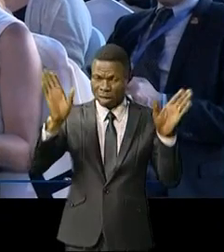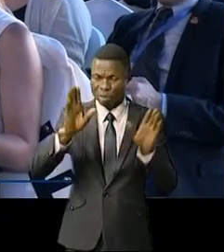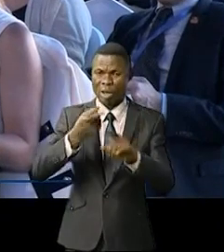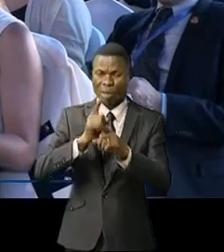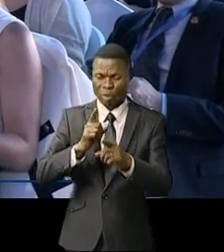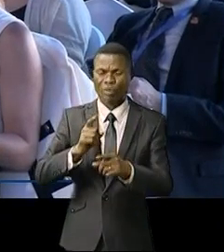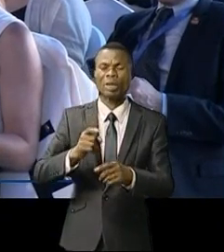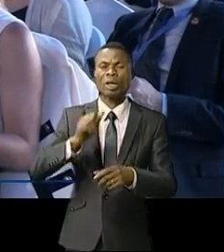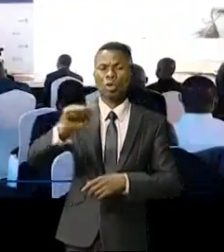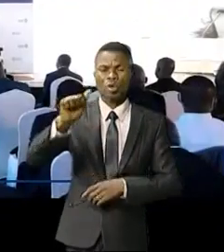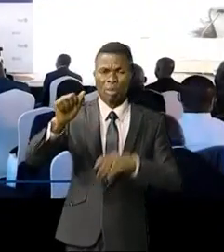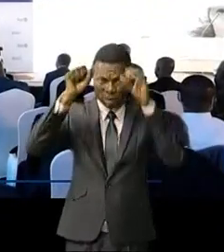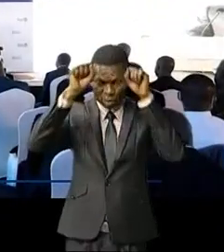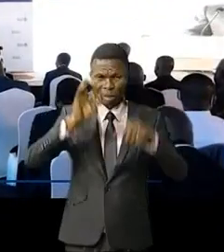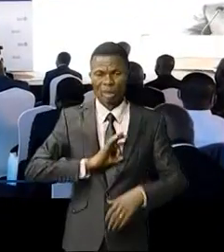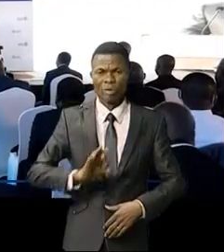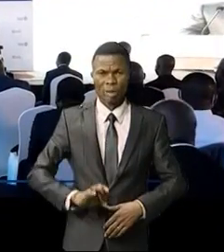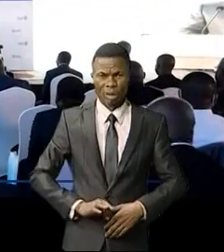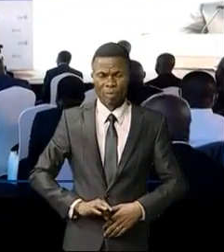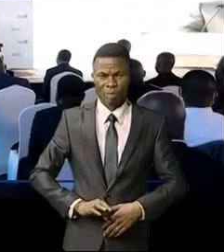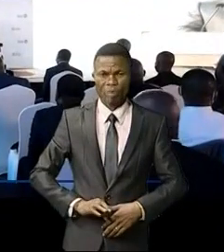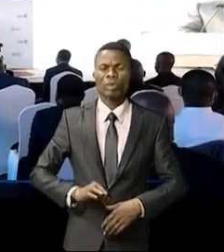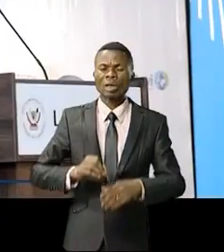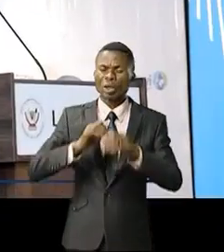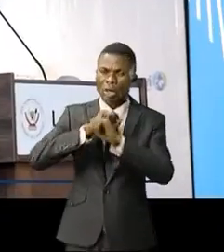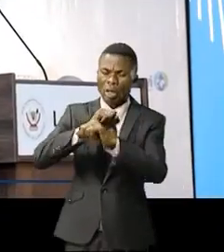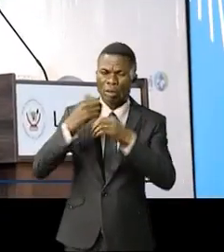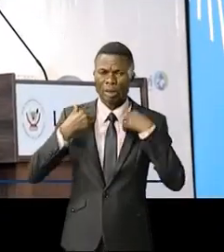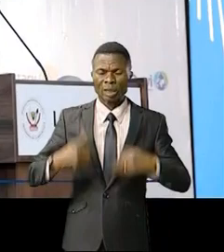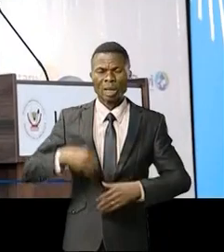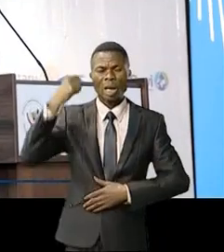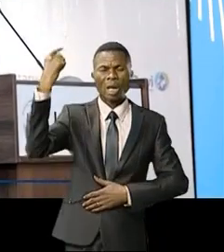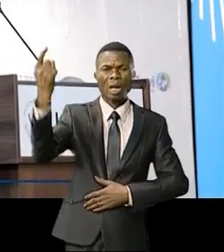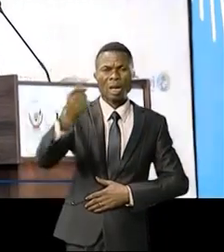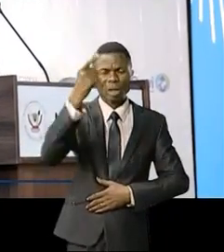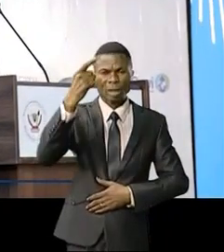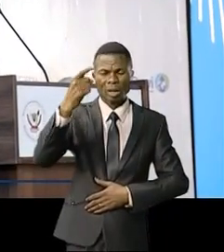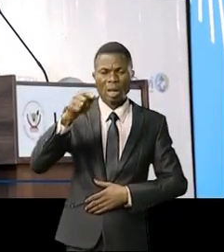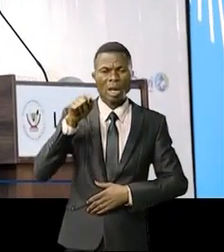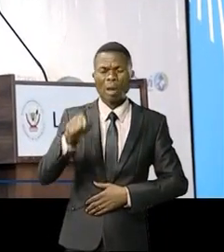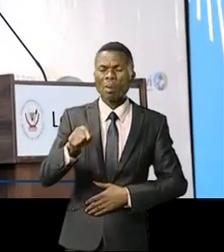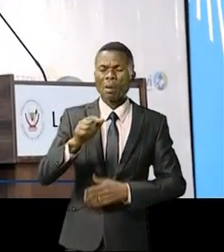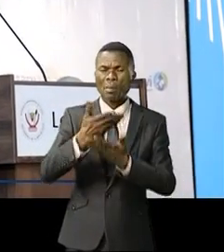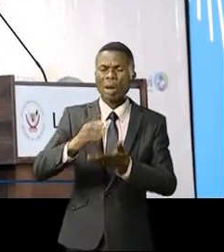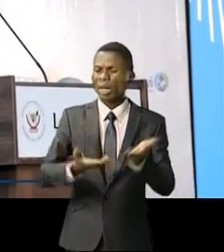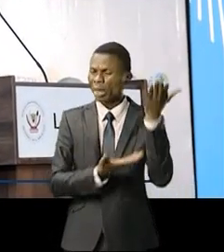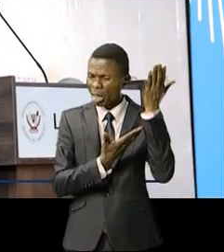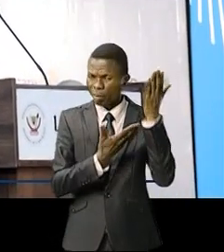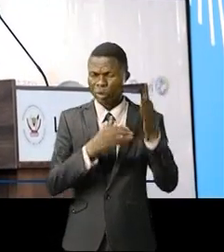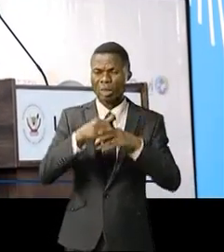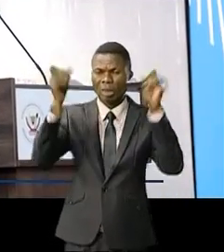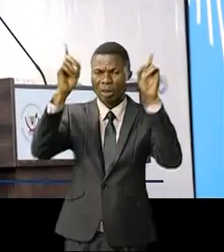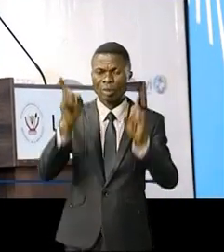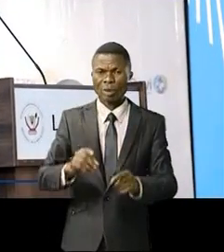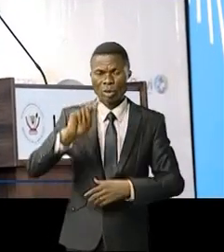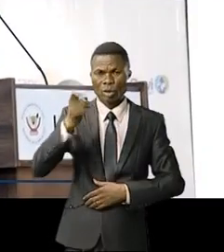l'État Félix-Antoine Tshisekedi Tshilombo, qui fait de la couverture santé universelle l'une des priorités de son mandat, ce deuxième